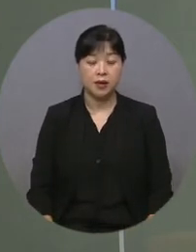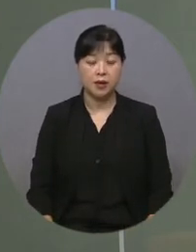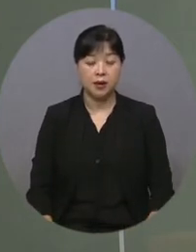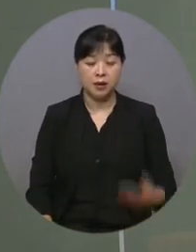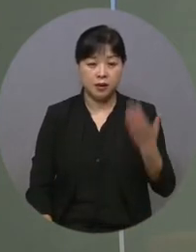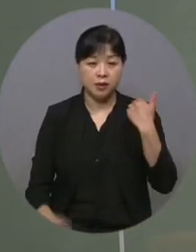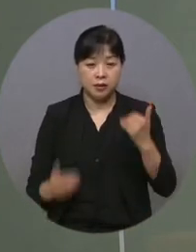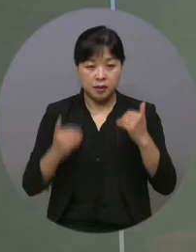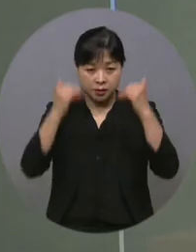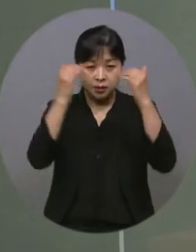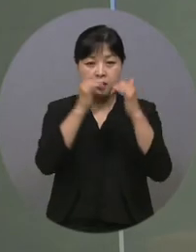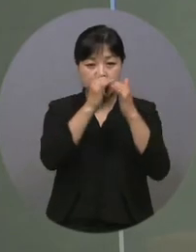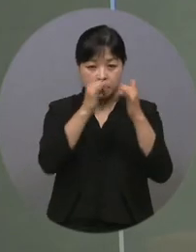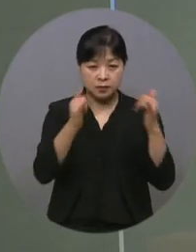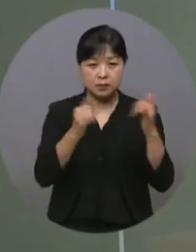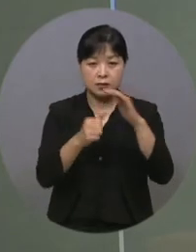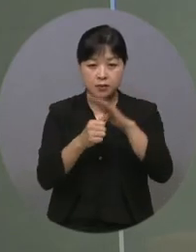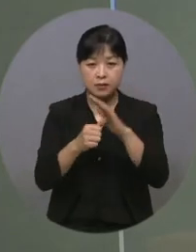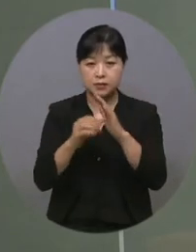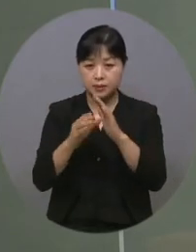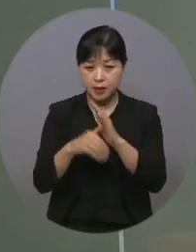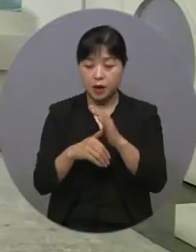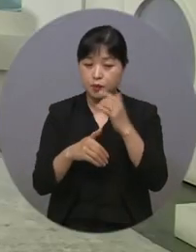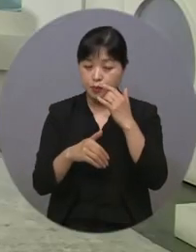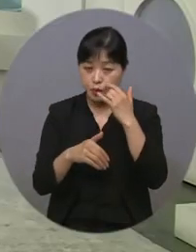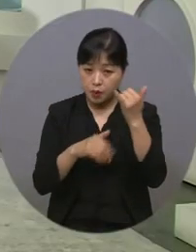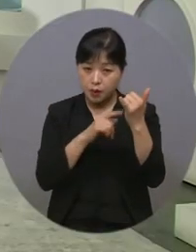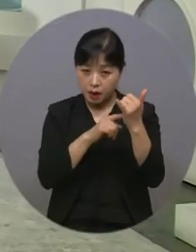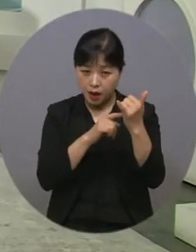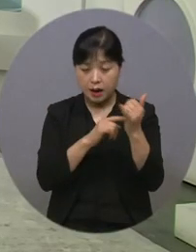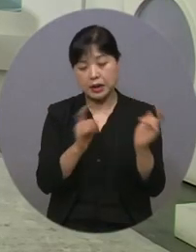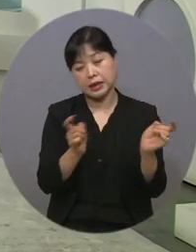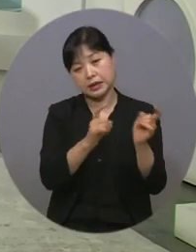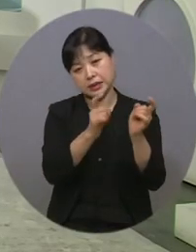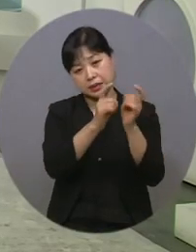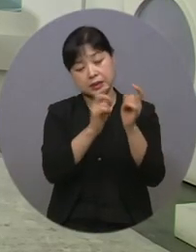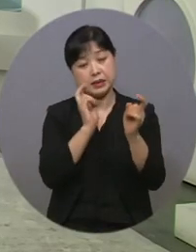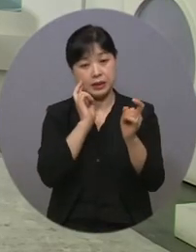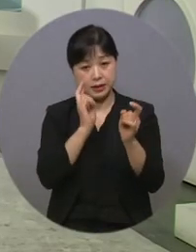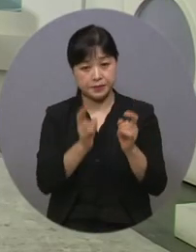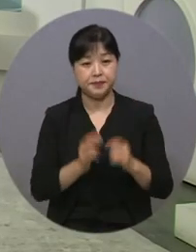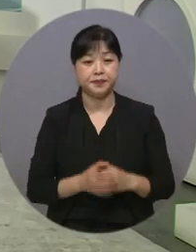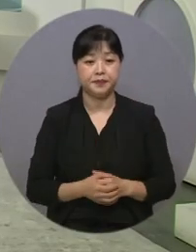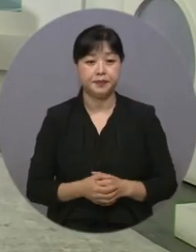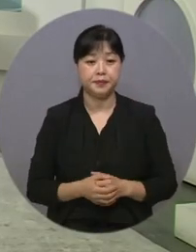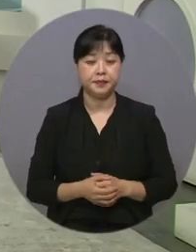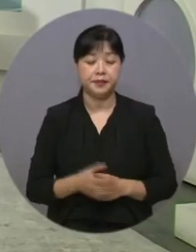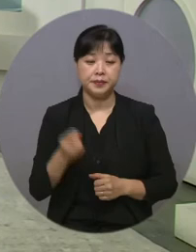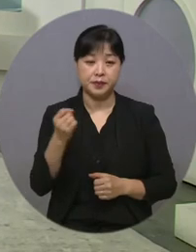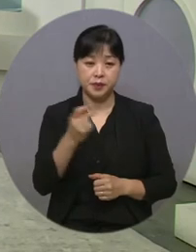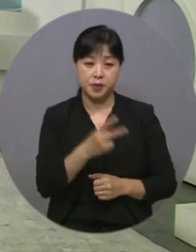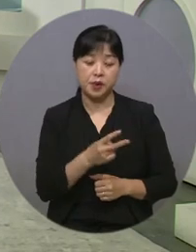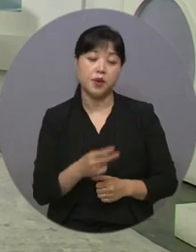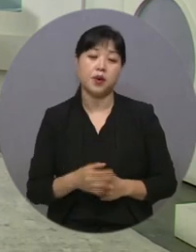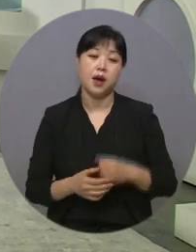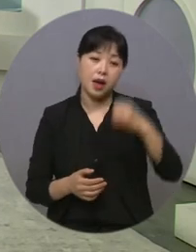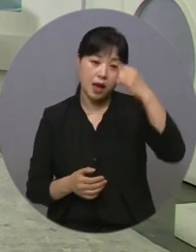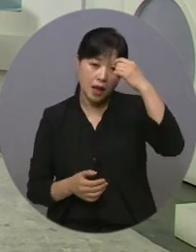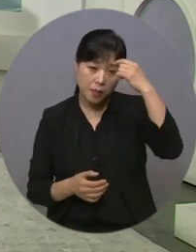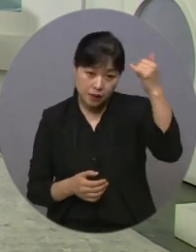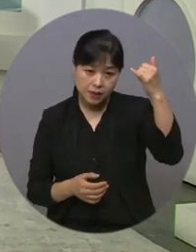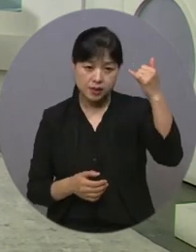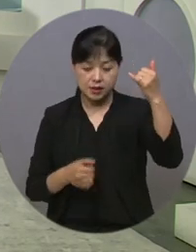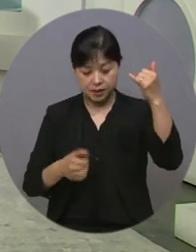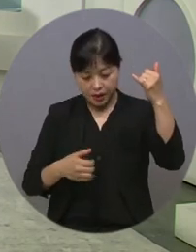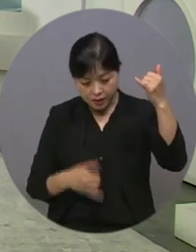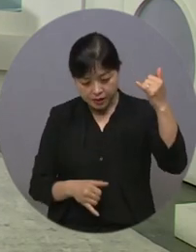성인들이 네. 어렸을 때 부모가 자주 다툰다든가 또는 고부 간의 관계에